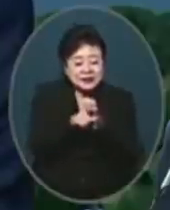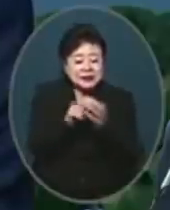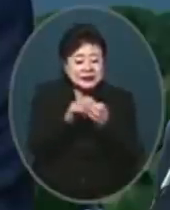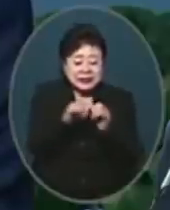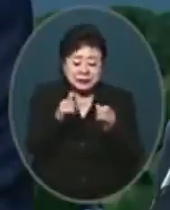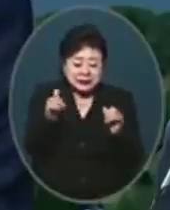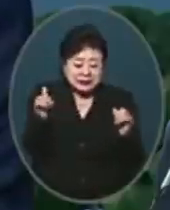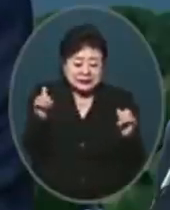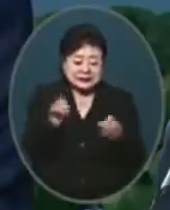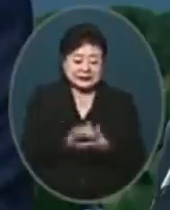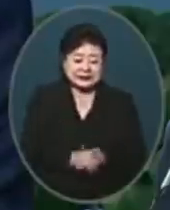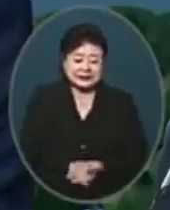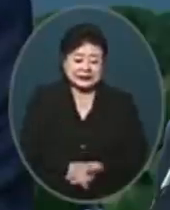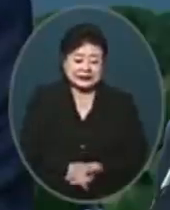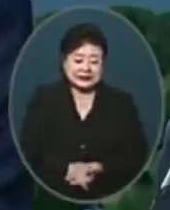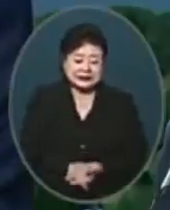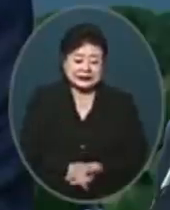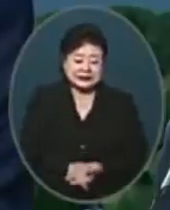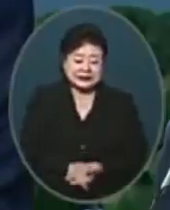사람들이